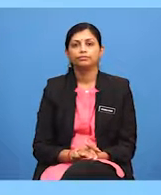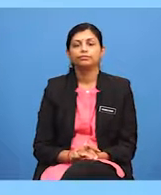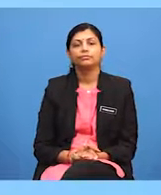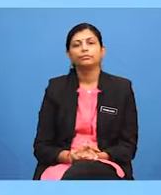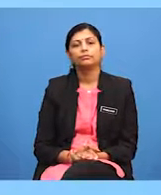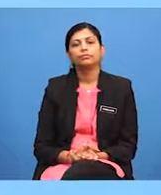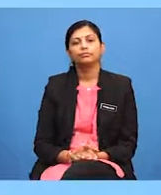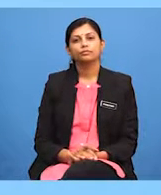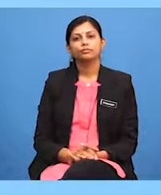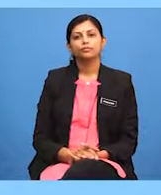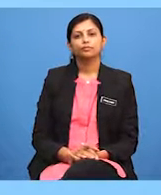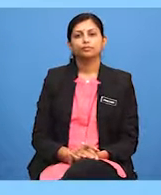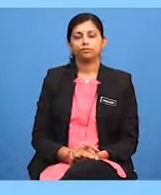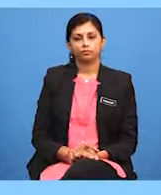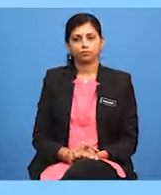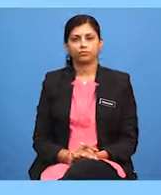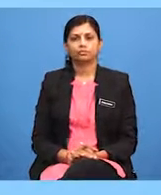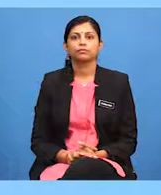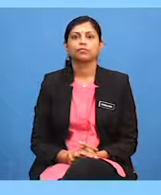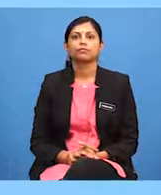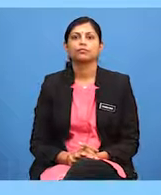bagi mengalihkan objek di bawah?